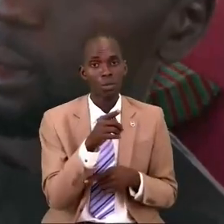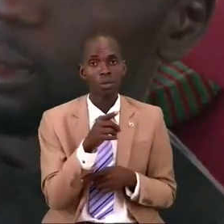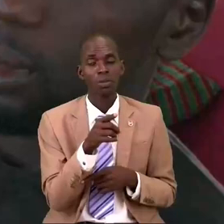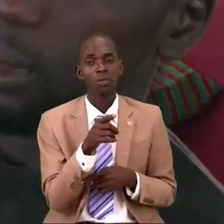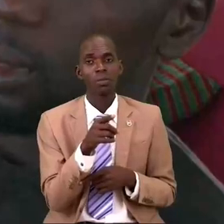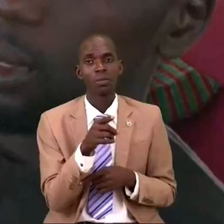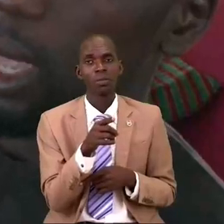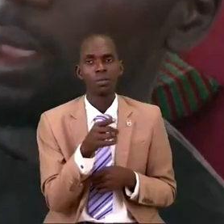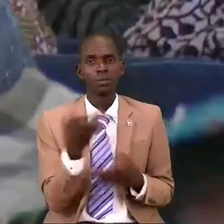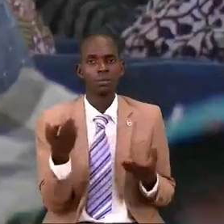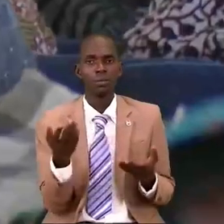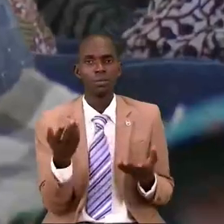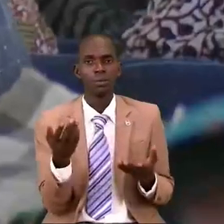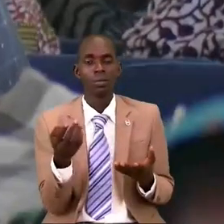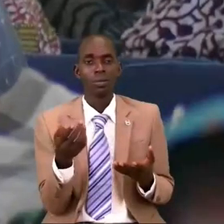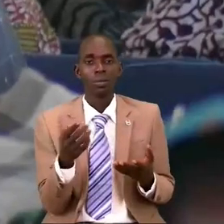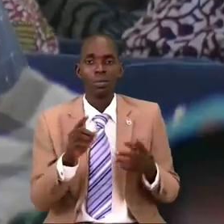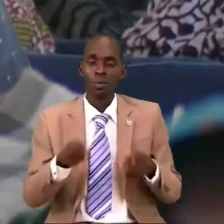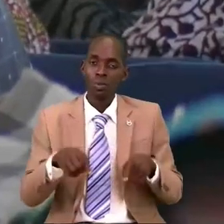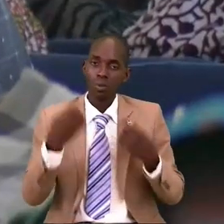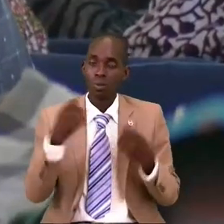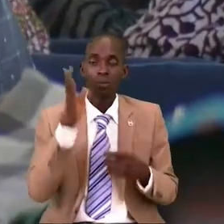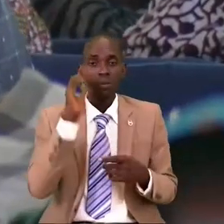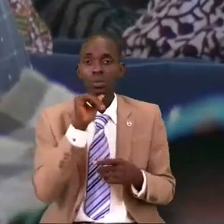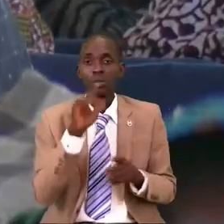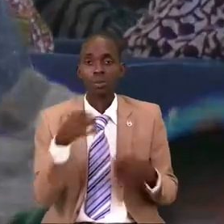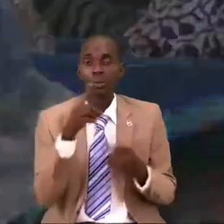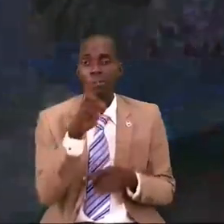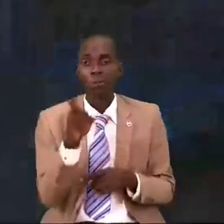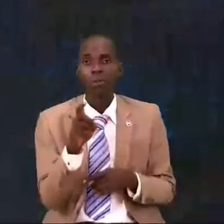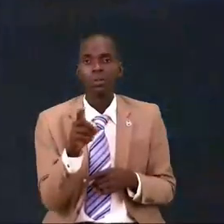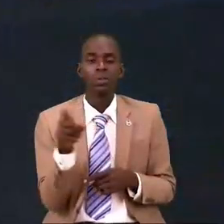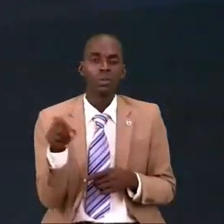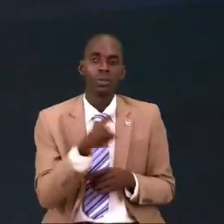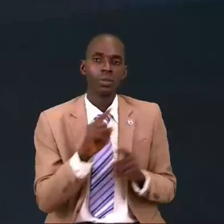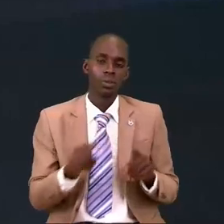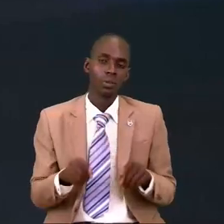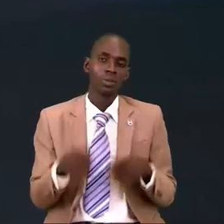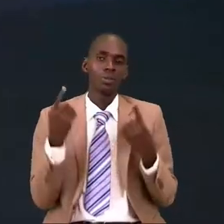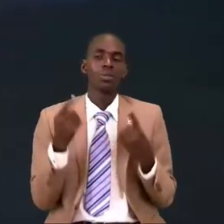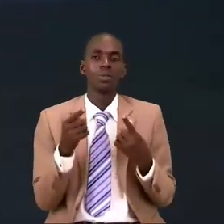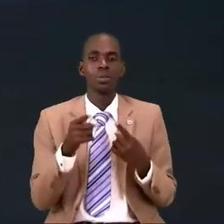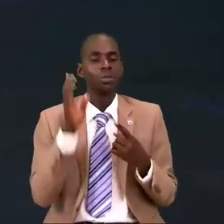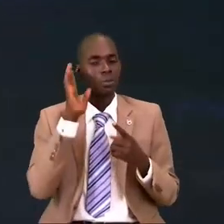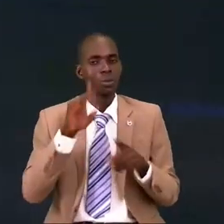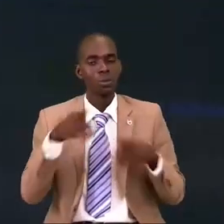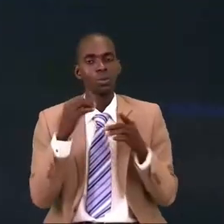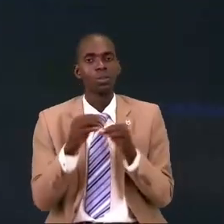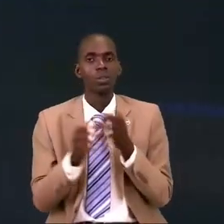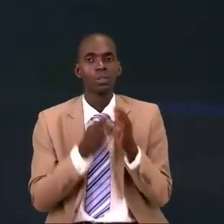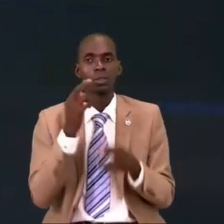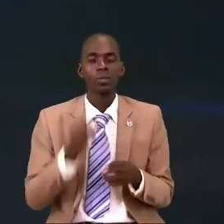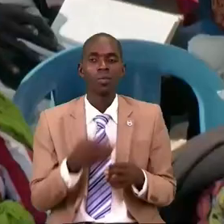Allez, vous allez. Allez et vous irez. Et partout vous allez prospérer. Vous allez